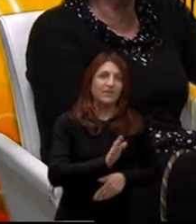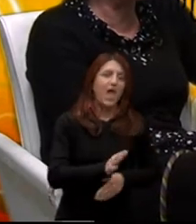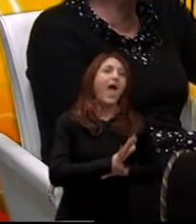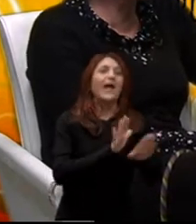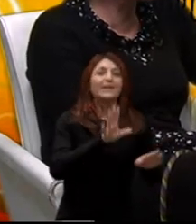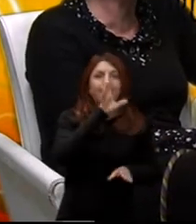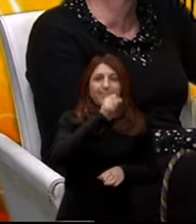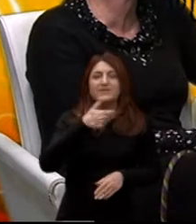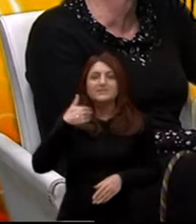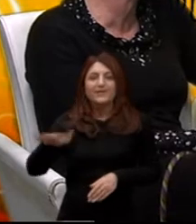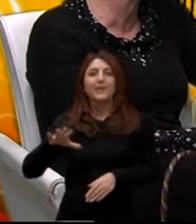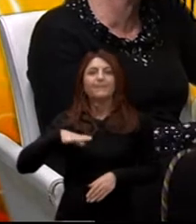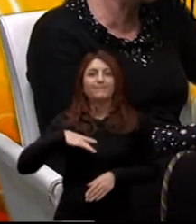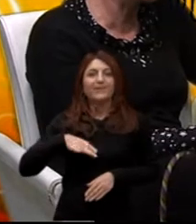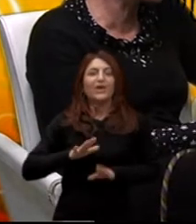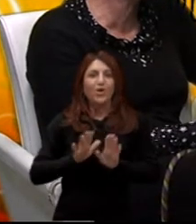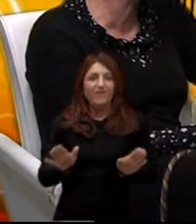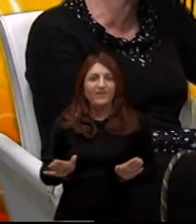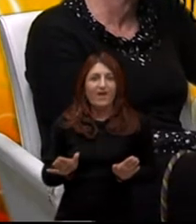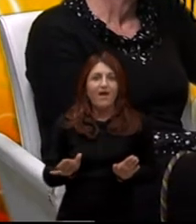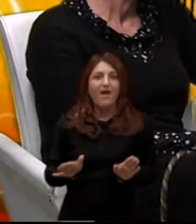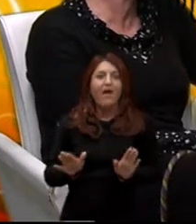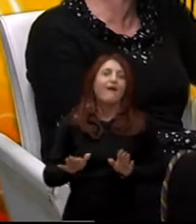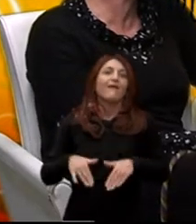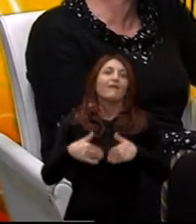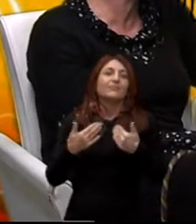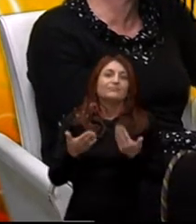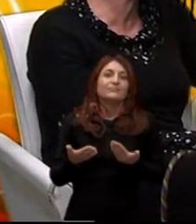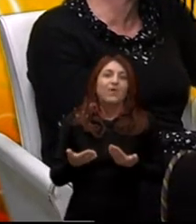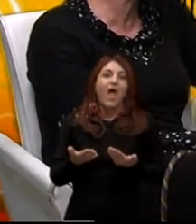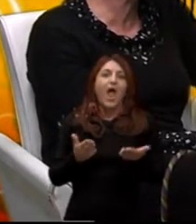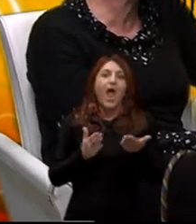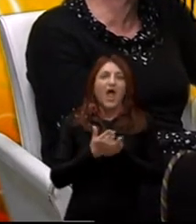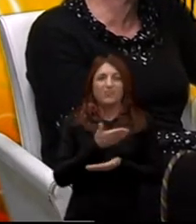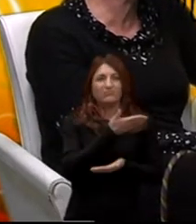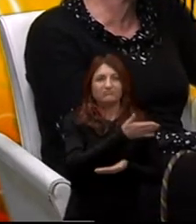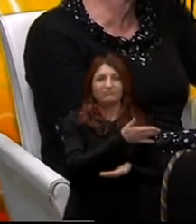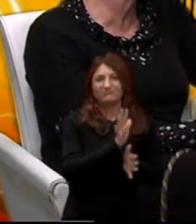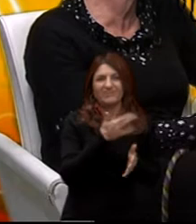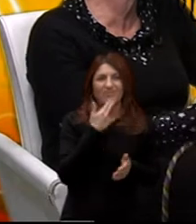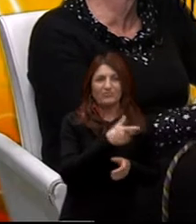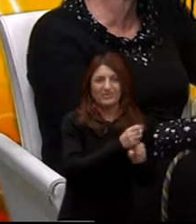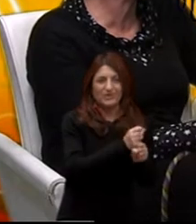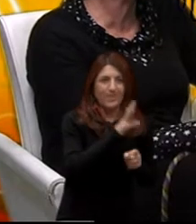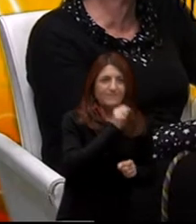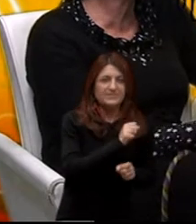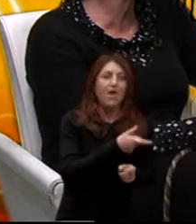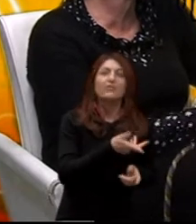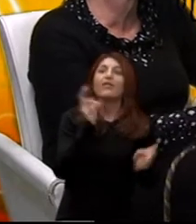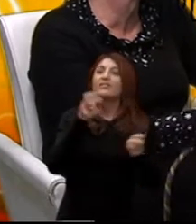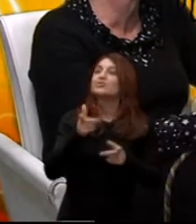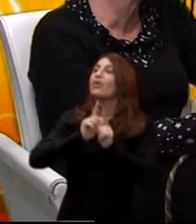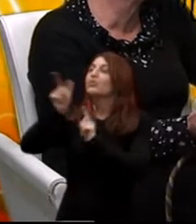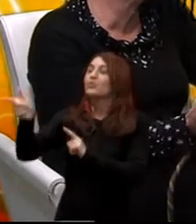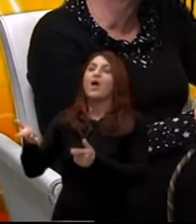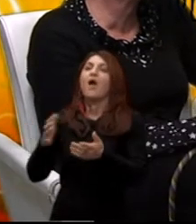ide u mirovinu, onda se dakle kasnije, ako oni ne mogu zadržati tog psa, onda se traži novi udomitelj s